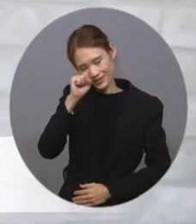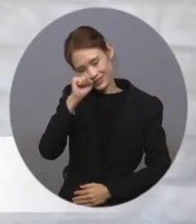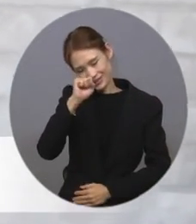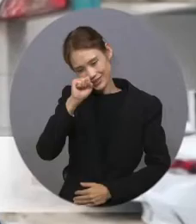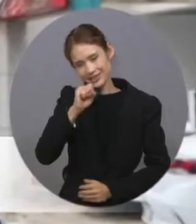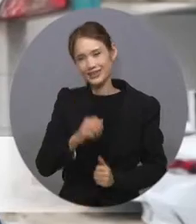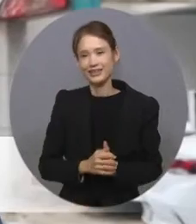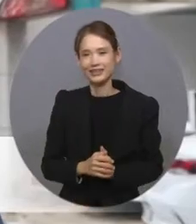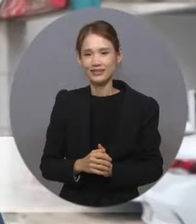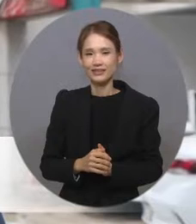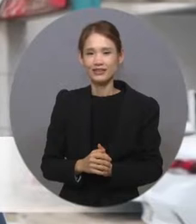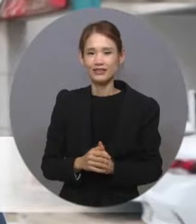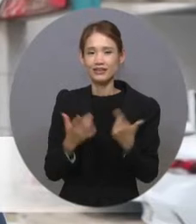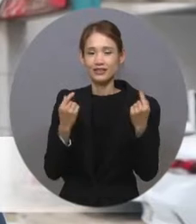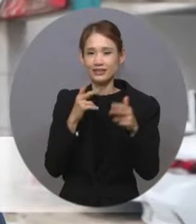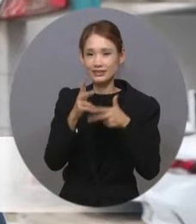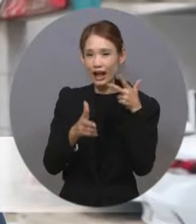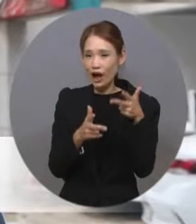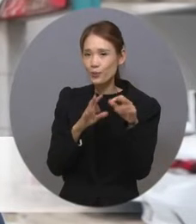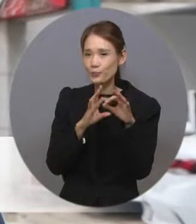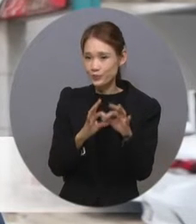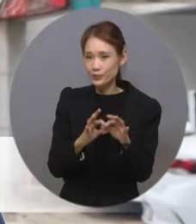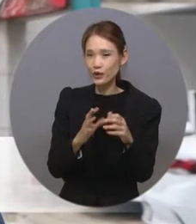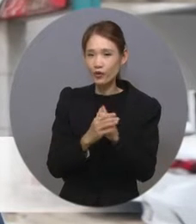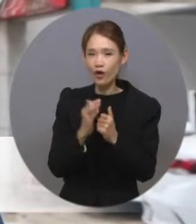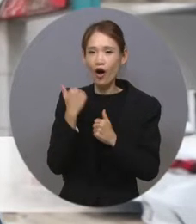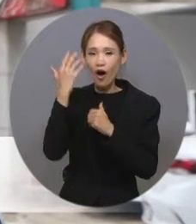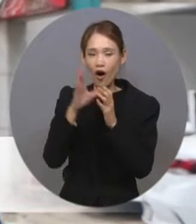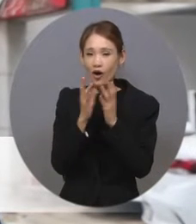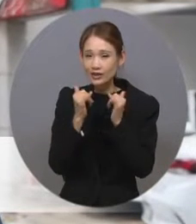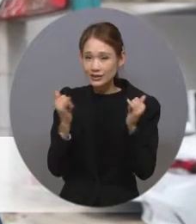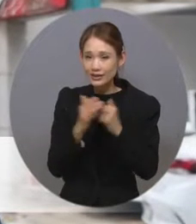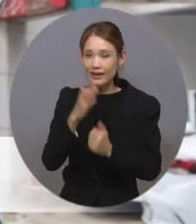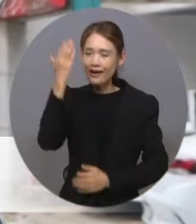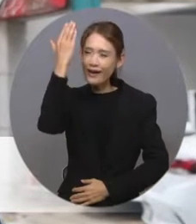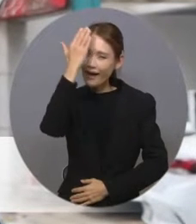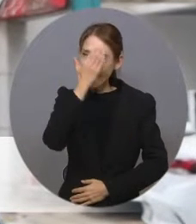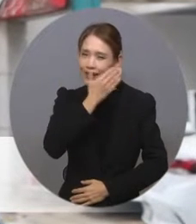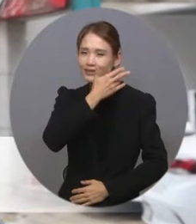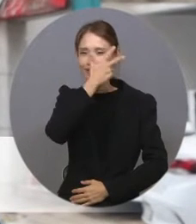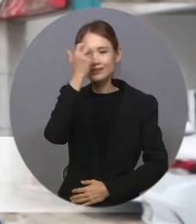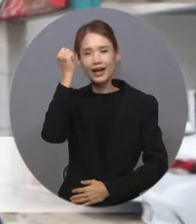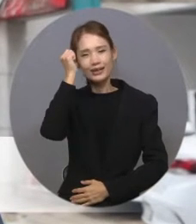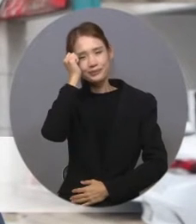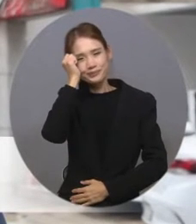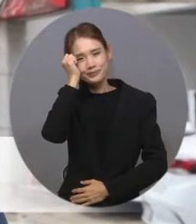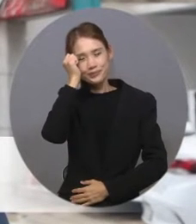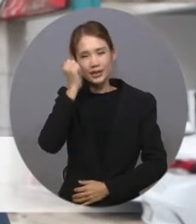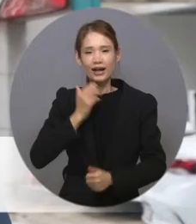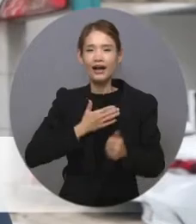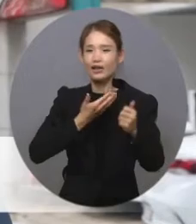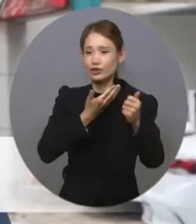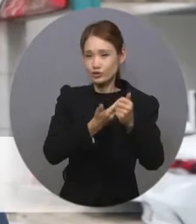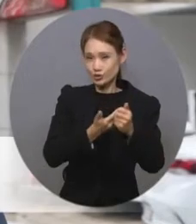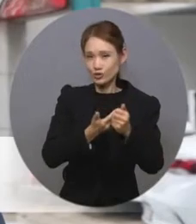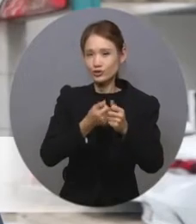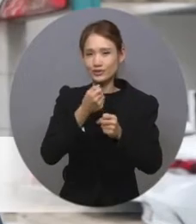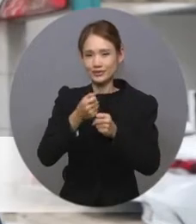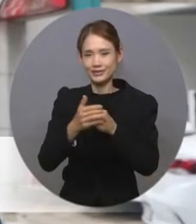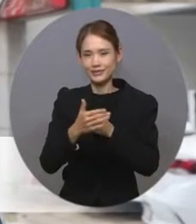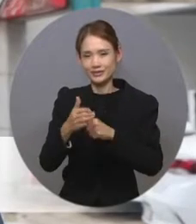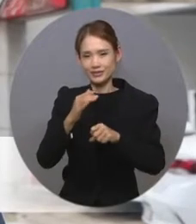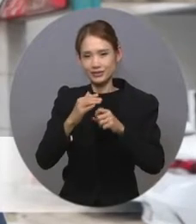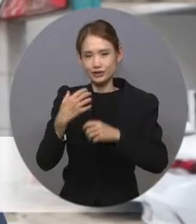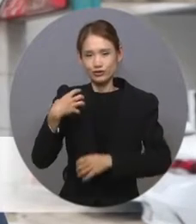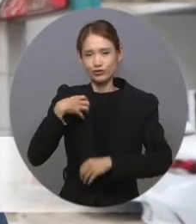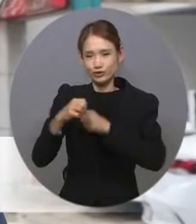너무 좋아요. 이런 사업을 통해서 어르신들에게 아주 쾌적한 그런 잠자리를 제공할 수 있는 그런 상황이 있어서 저희